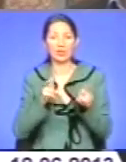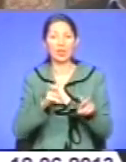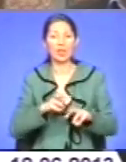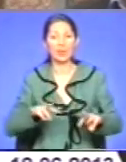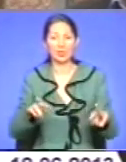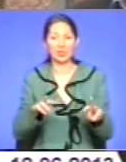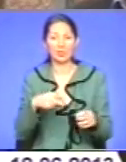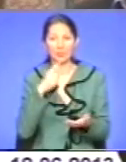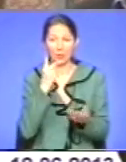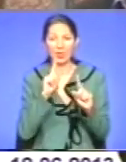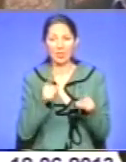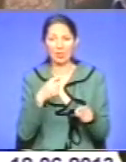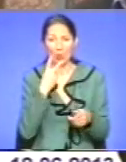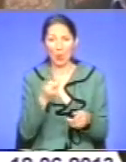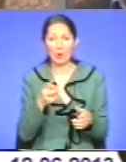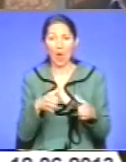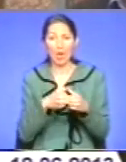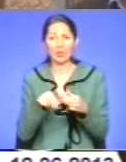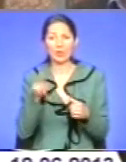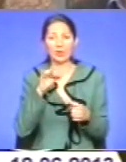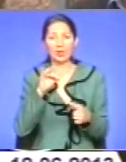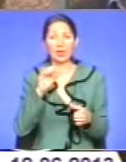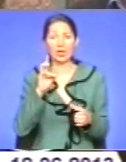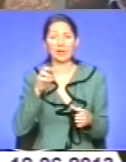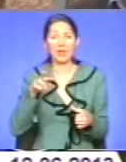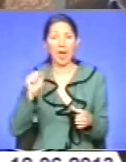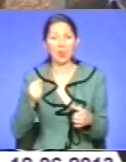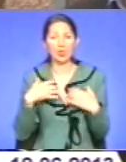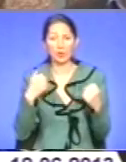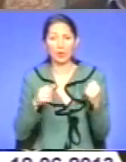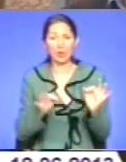«Динамо» – це спортивні, нормальні люди, не тільки працівники